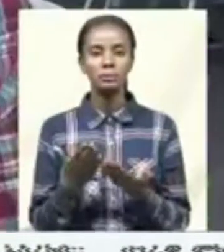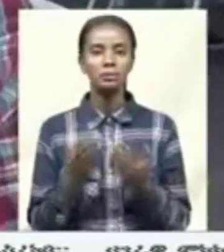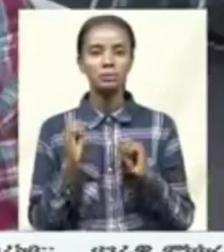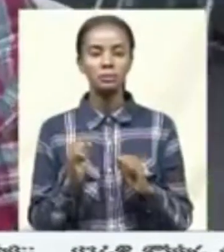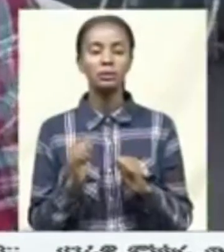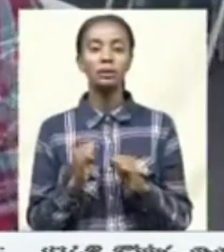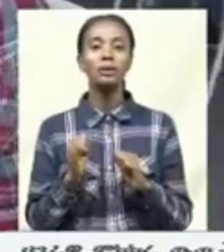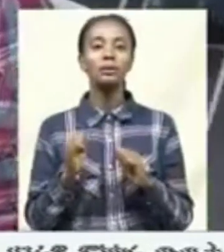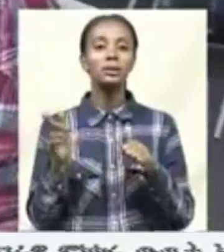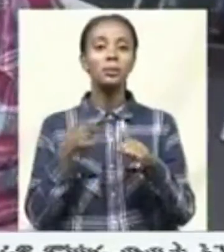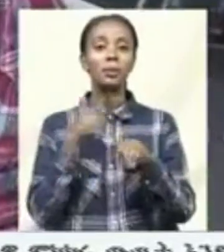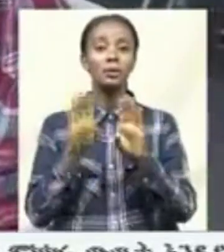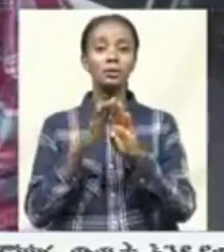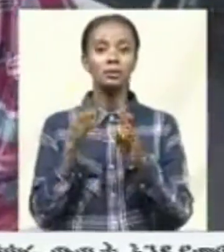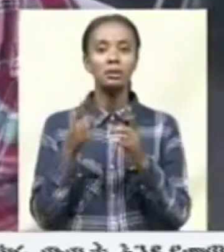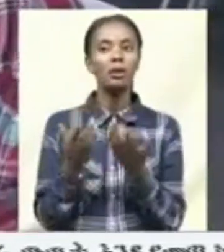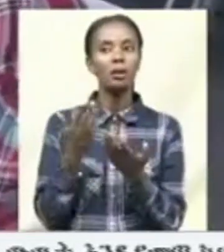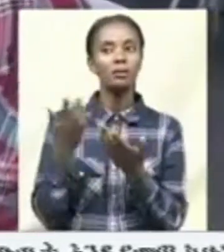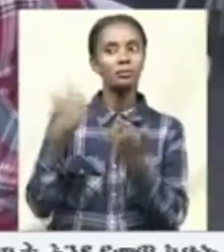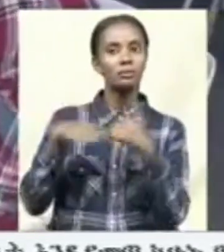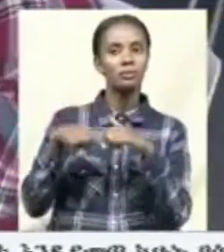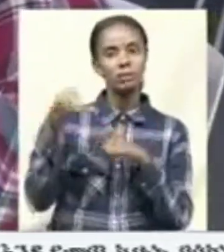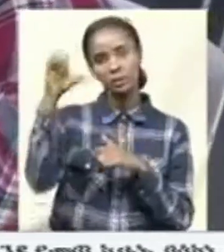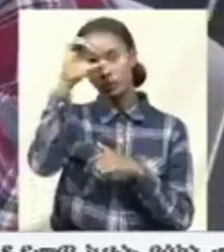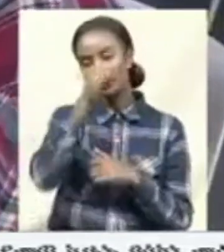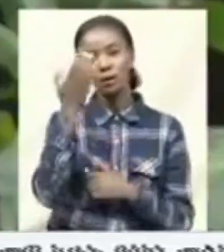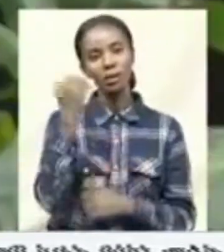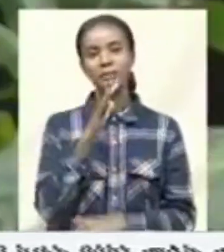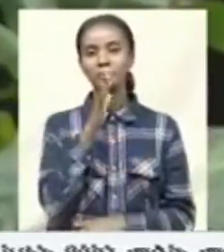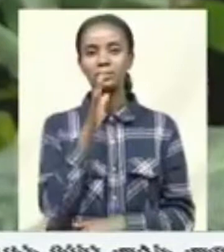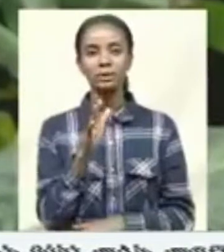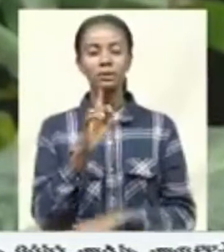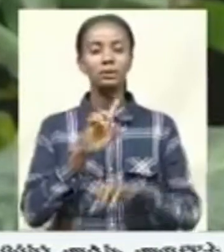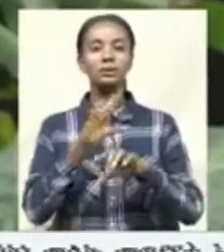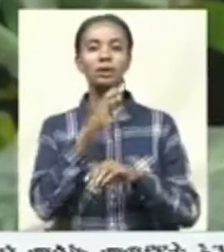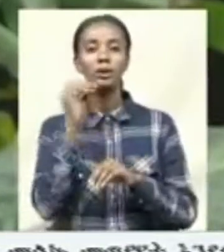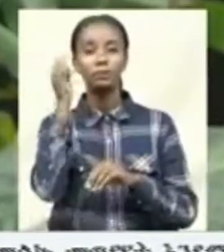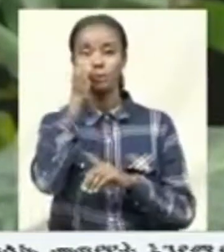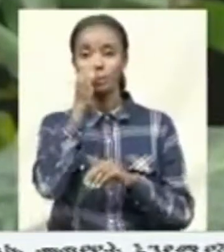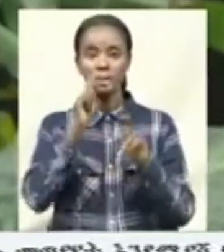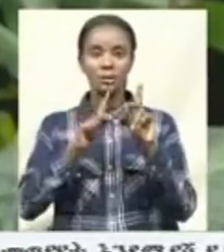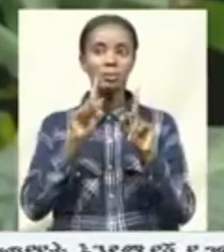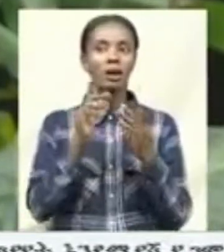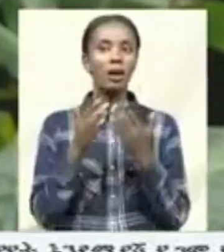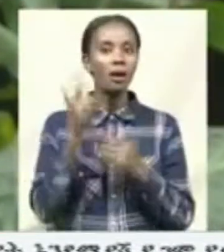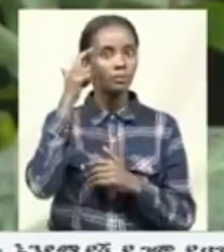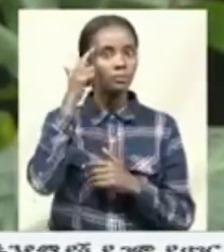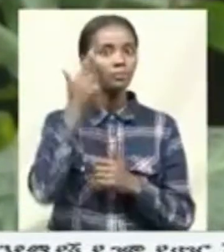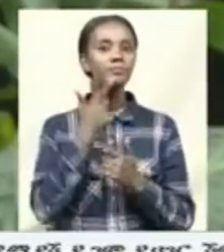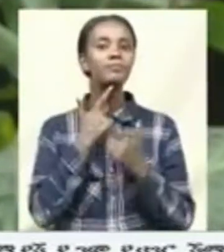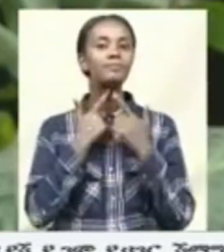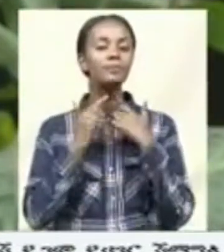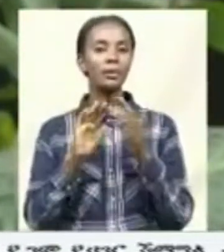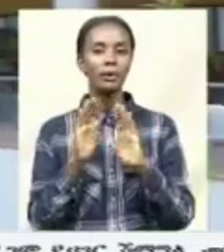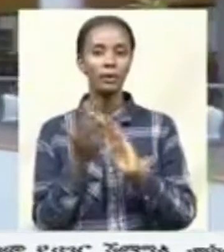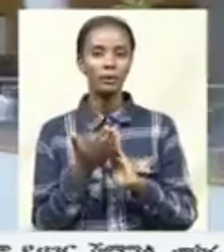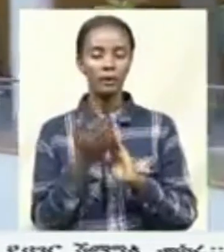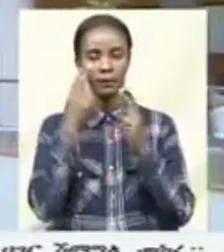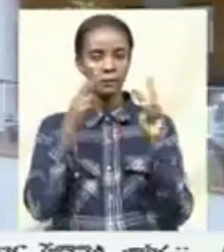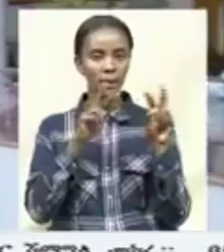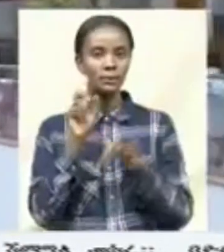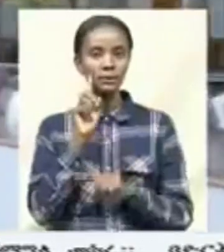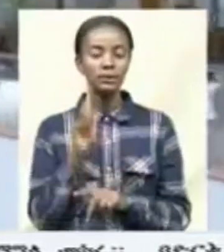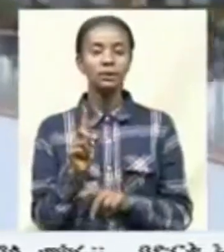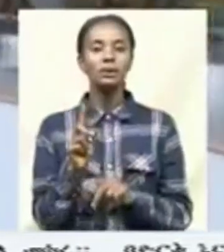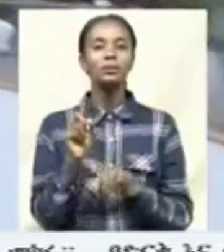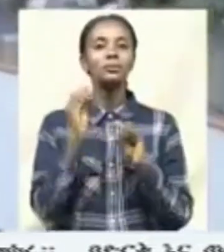እኛ መጀመሪያ ሲከፈት ይህን ያህል ሰው ይመጣል የሚል ግምት አልነበረንም እና የኢትዮጵያ ህዝብ ምን ያህል እውቀት የጠማው መሆኑን የሚያመለክት ነው።